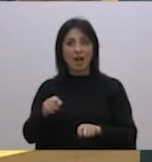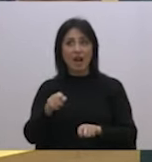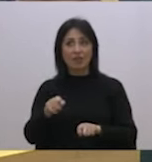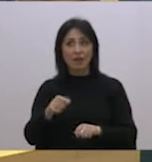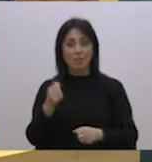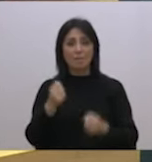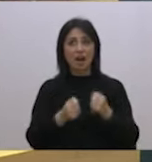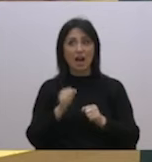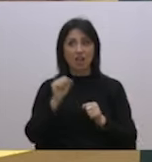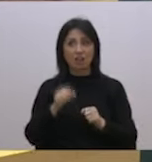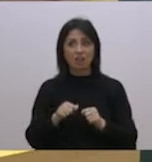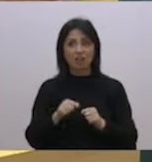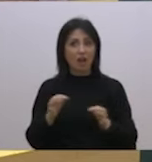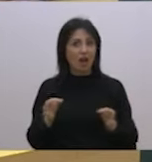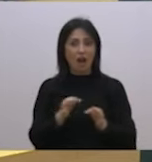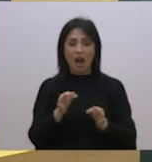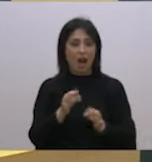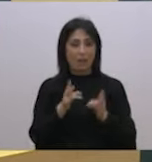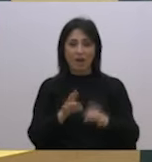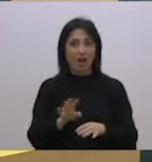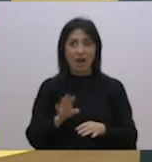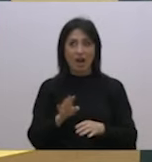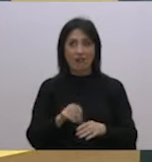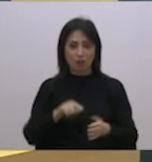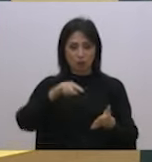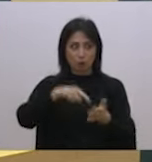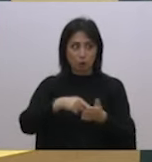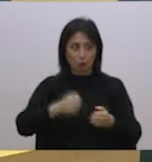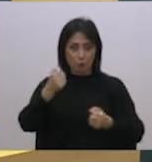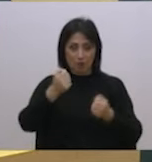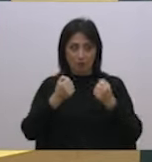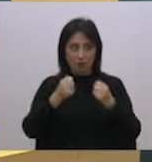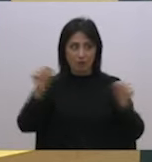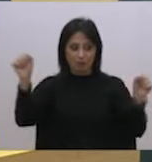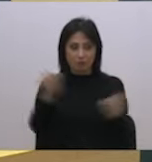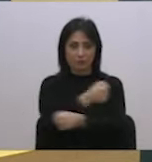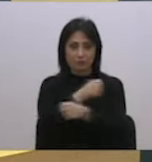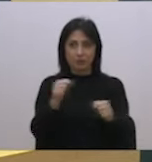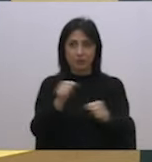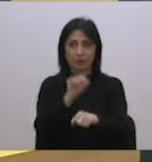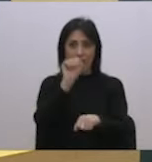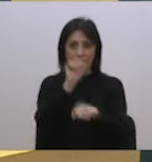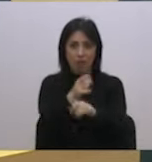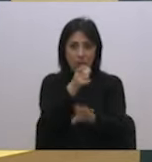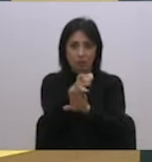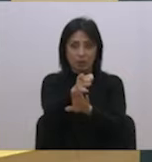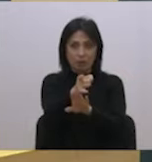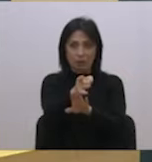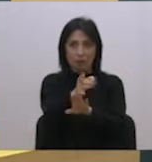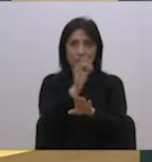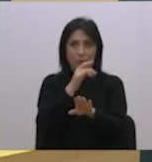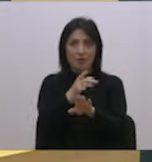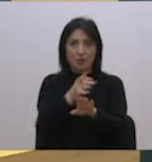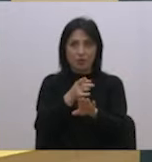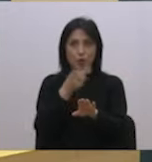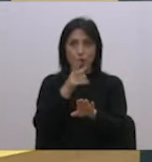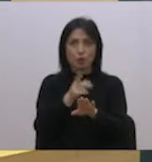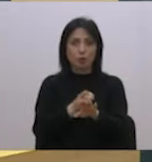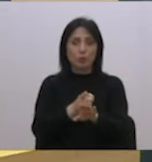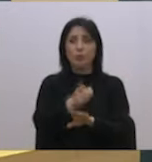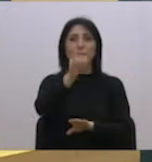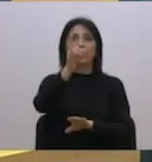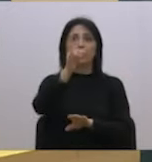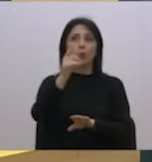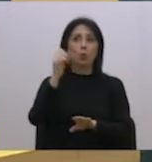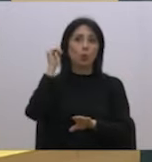manhana, arape, iar da, și o șua trasă de, și caros sunt trasă de, da, ce rost manhana, tu ton mere, da, izra, se ori, tu, tu,